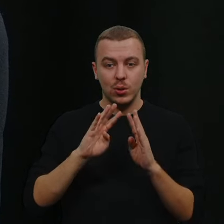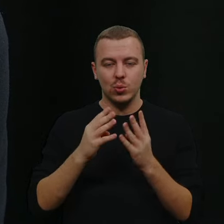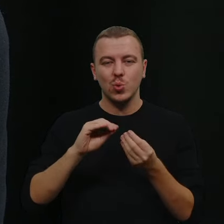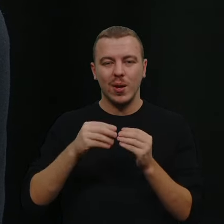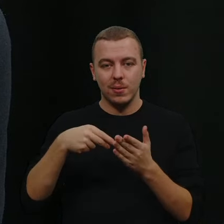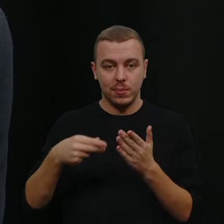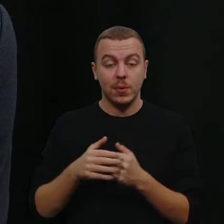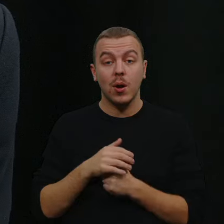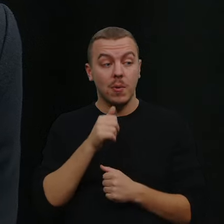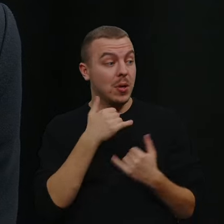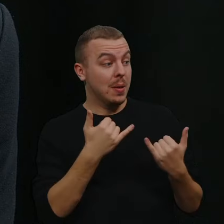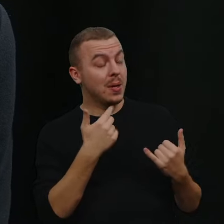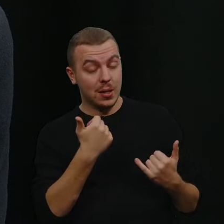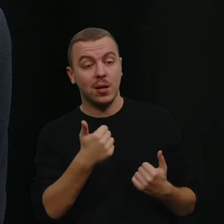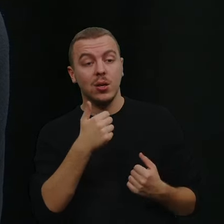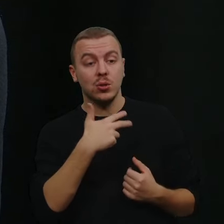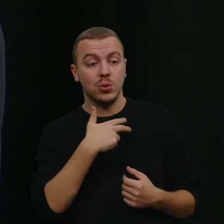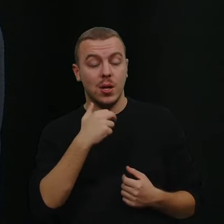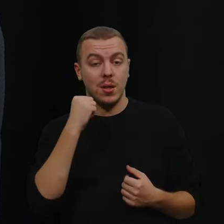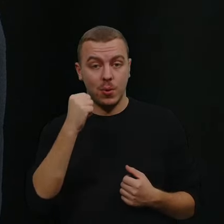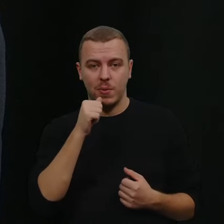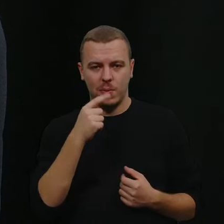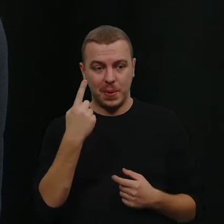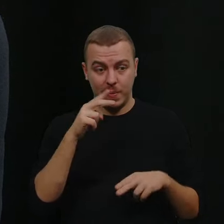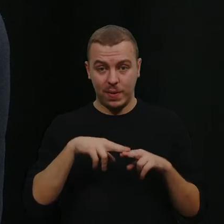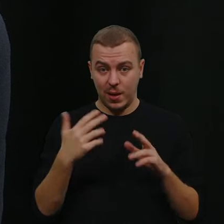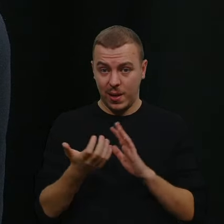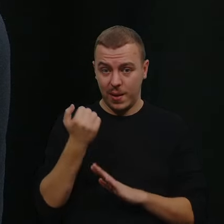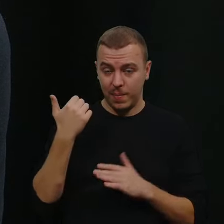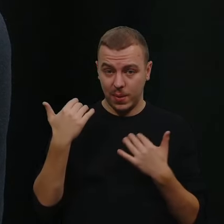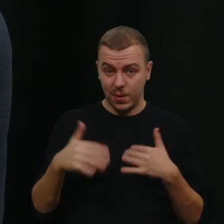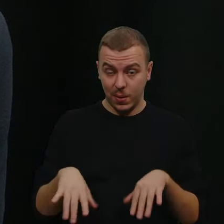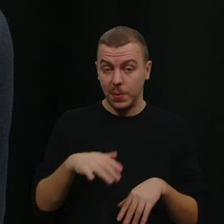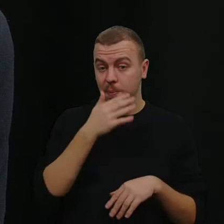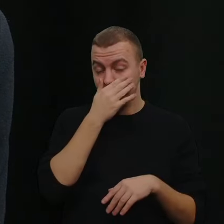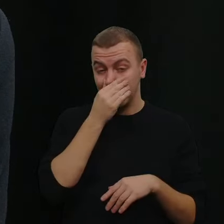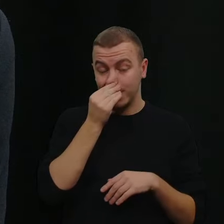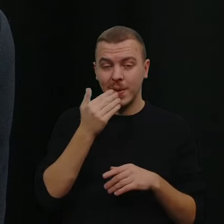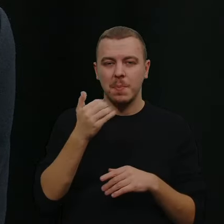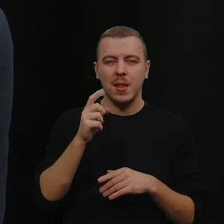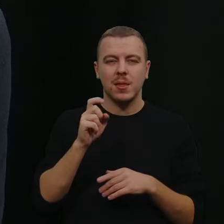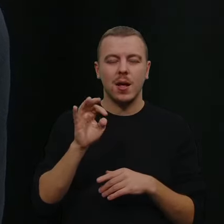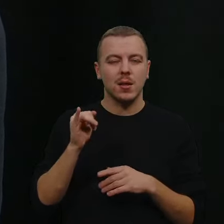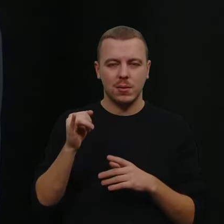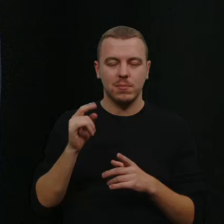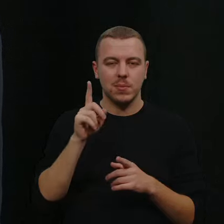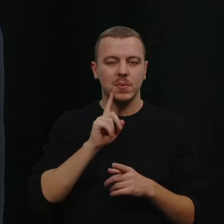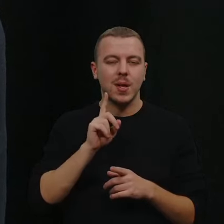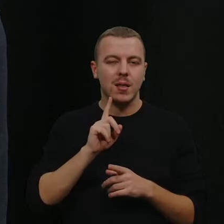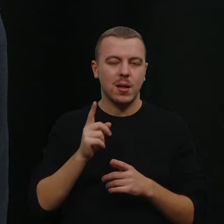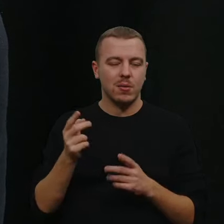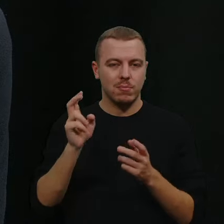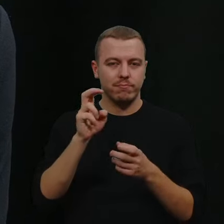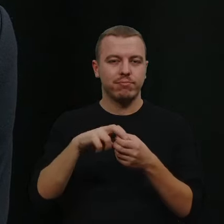lyderė, socialdemokratai, kurie yra pirmi po pirmojo turo, pagal gautą mandatų skaičių, kalba apie tai